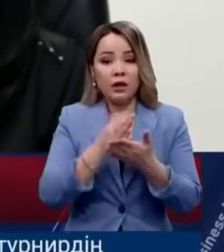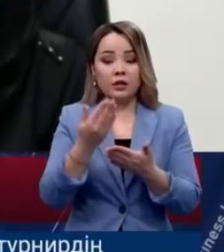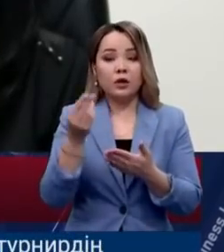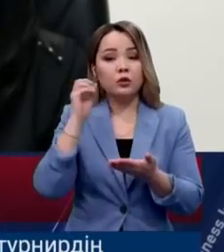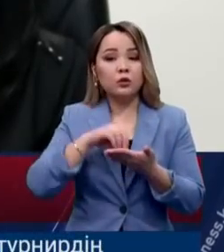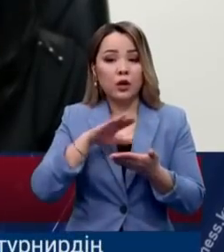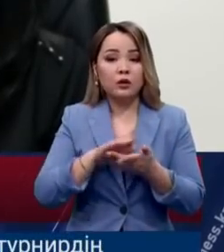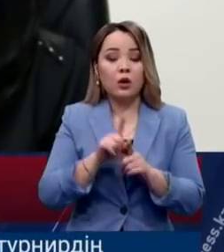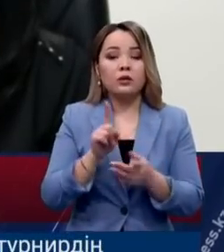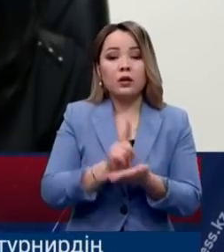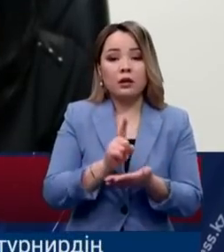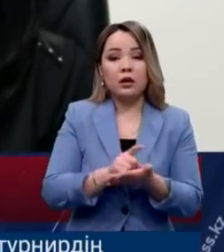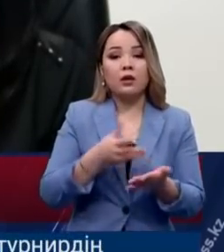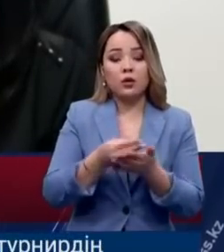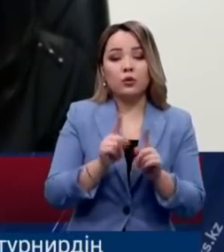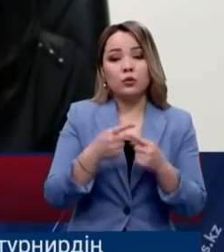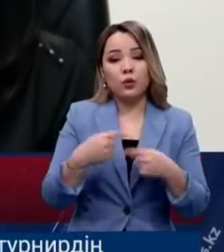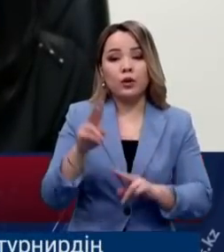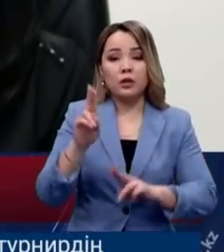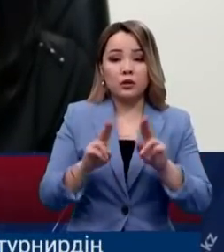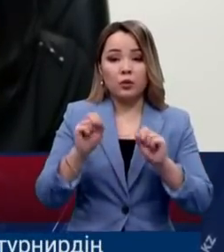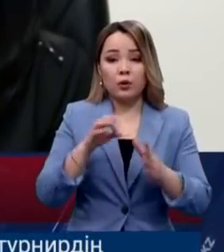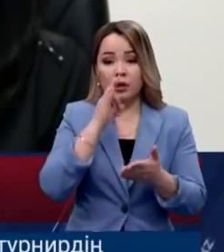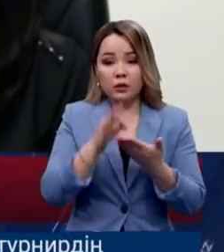шоты салық салудың басқа режиміне де ұшырай ма?